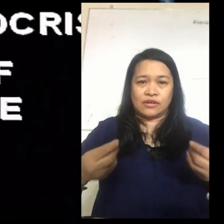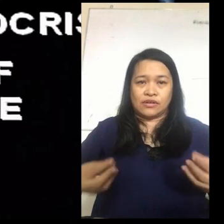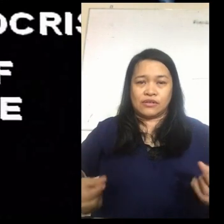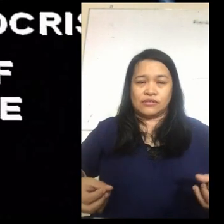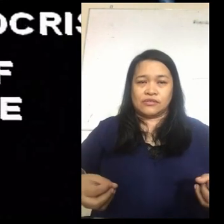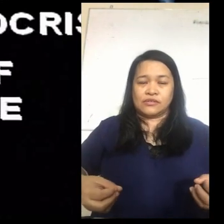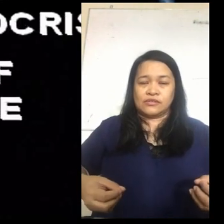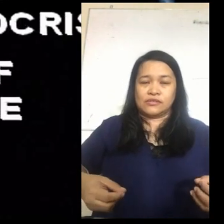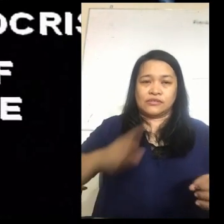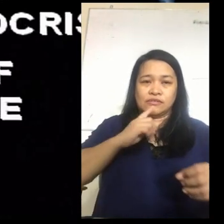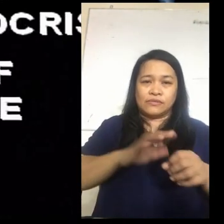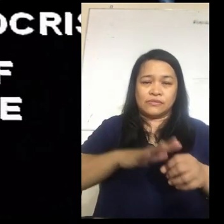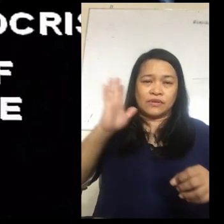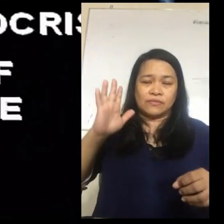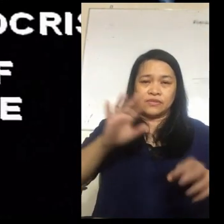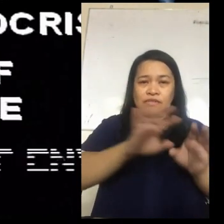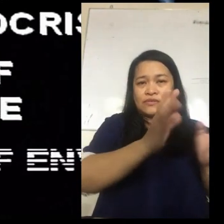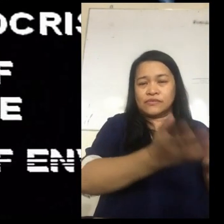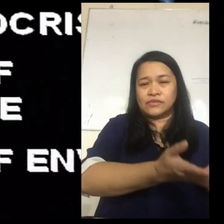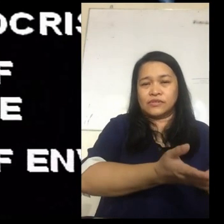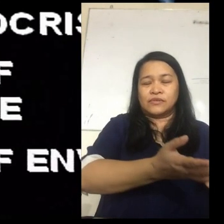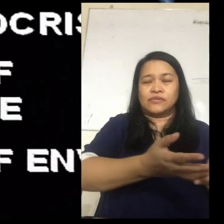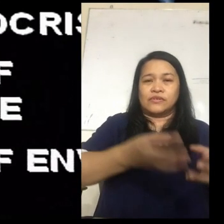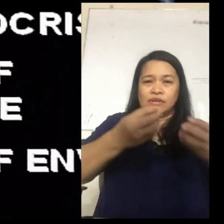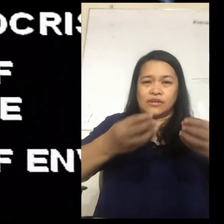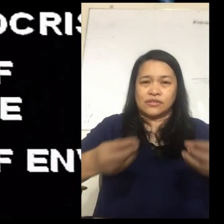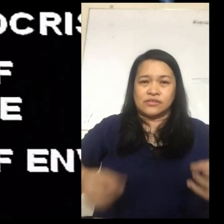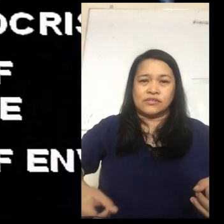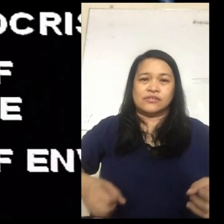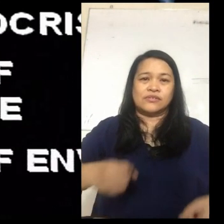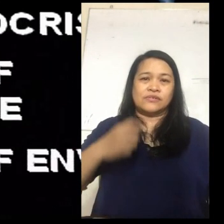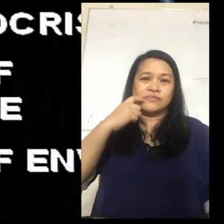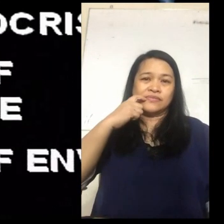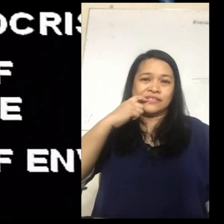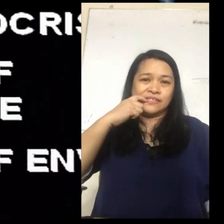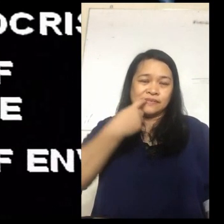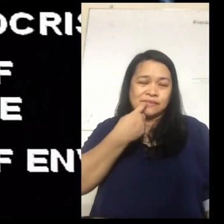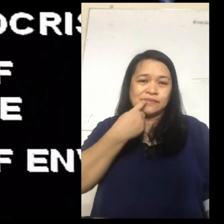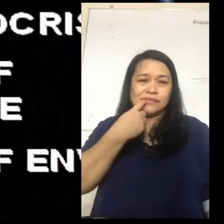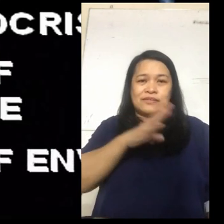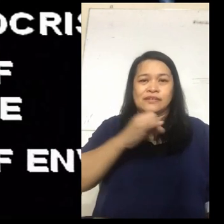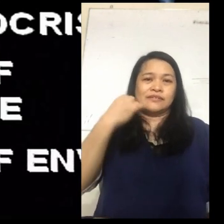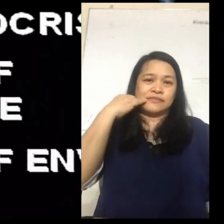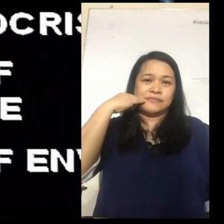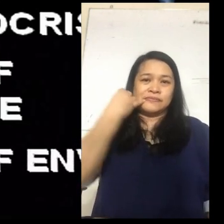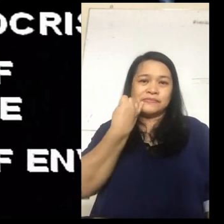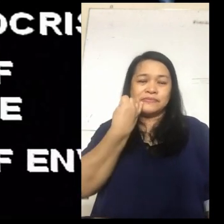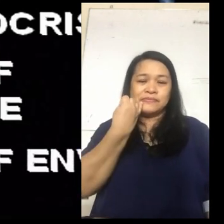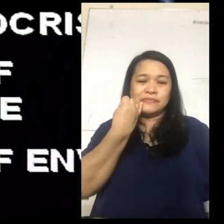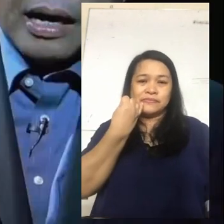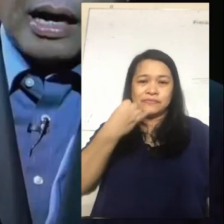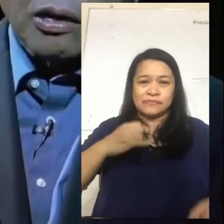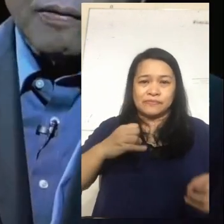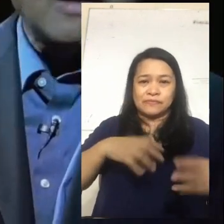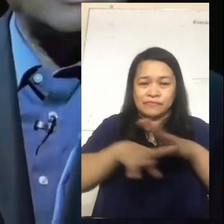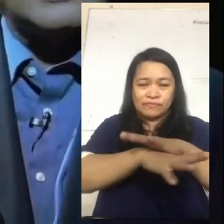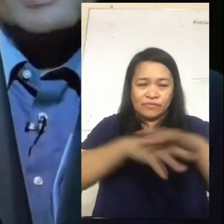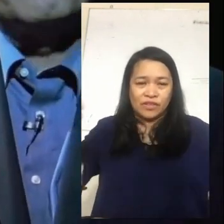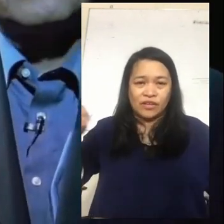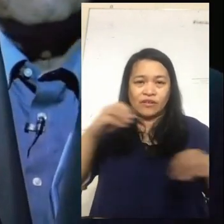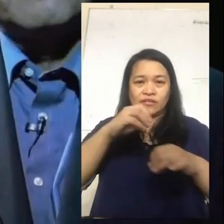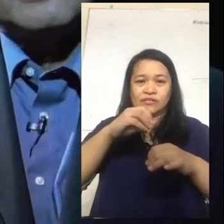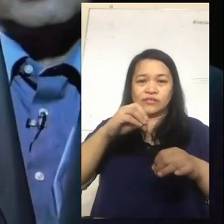or compromise of envy and jealousy. Remove the ashes of envy and jealousy out of